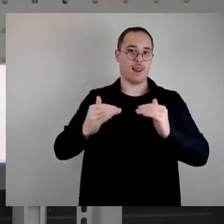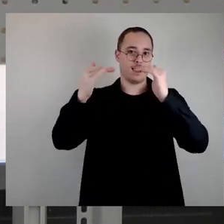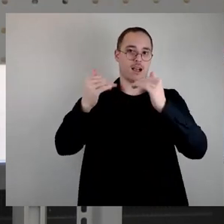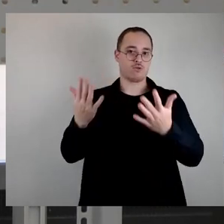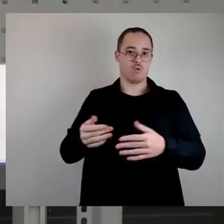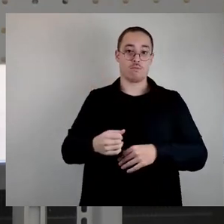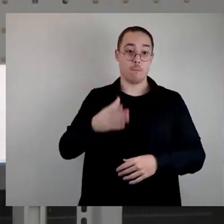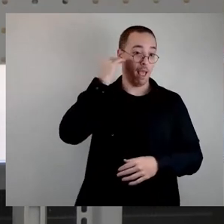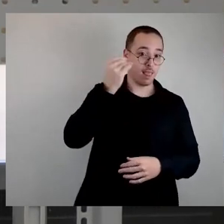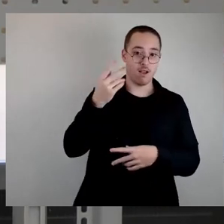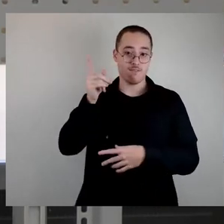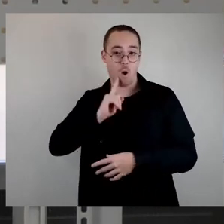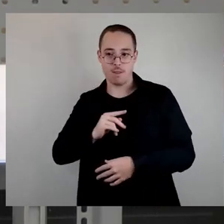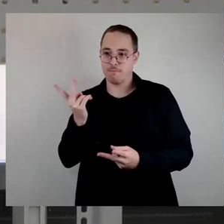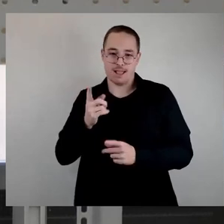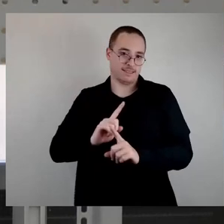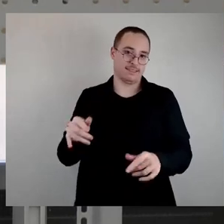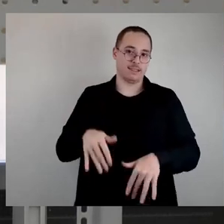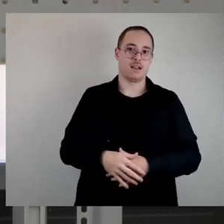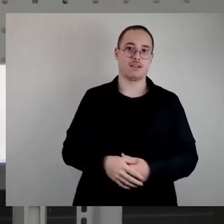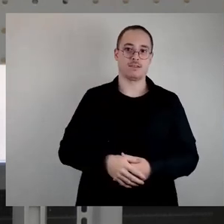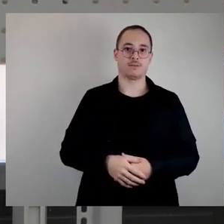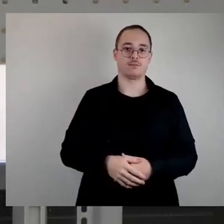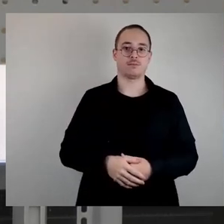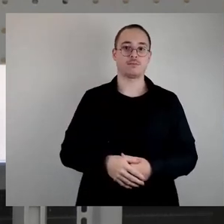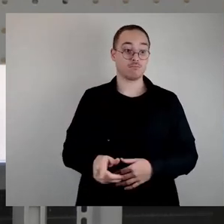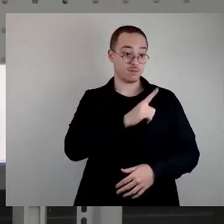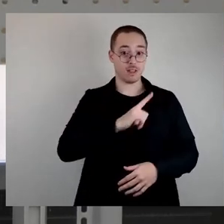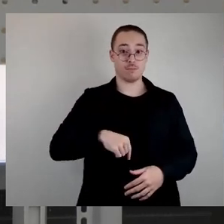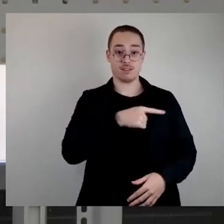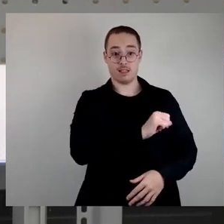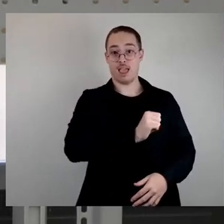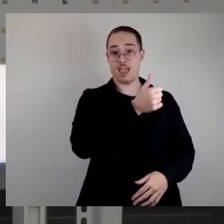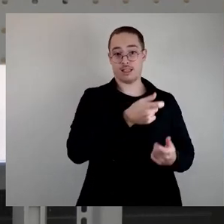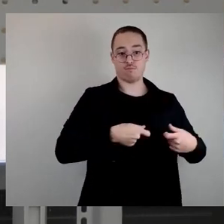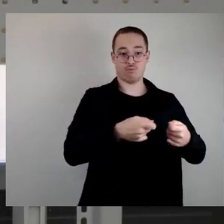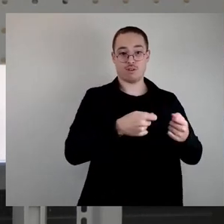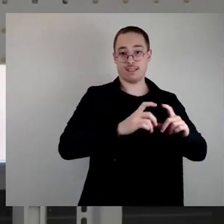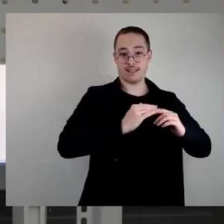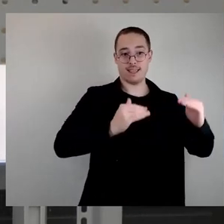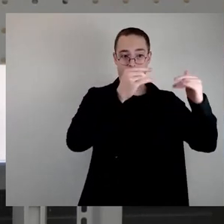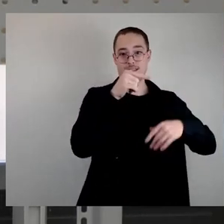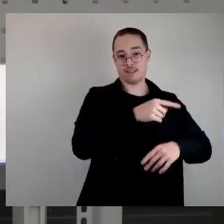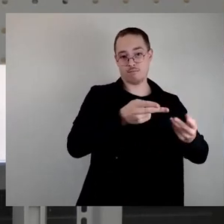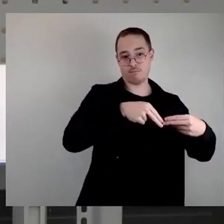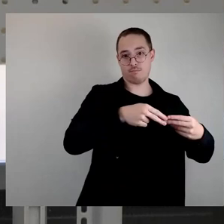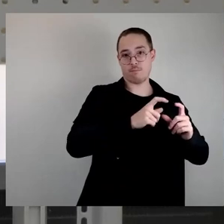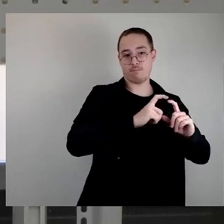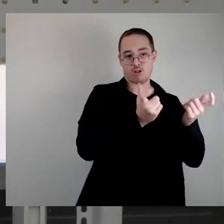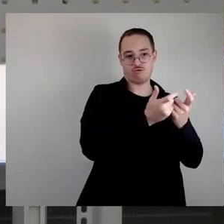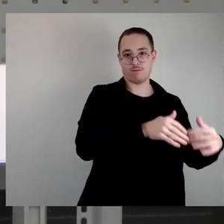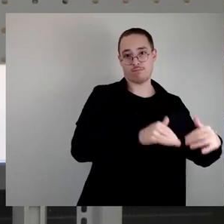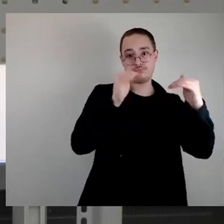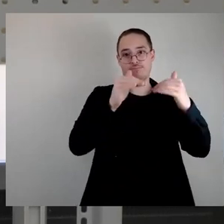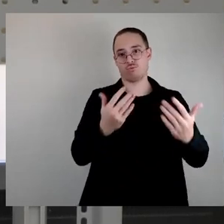schon zur Sprache kam, Leipzig beispielsweise stellt Mannschaften in der ersten Bundesliga. Insofern liegt es vielleicht auch daran, dass das Engagement im Bereich Frauenfußball dort